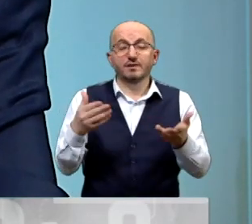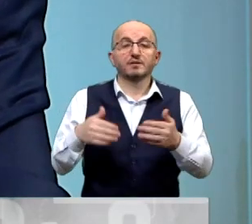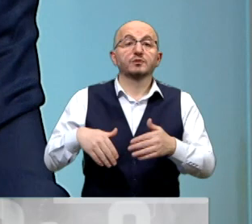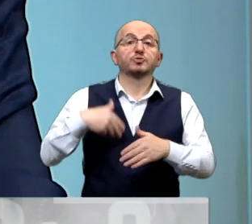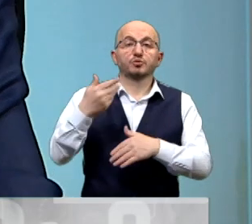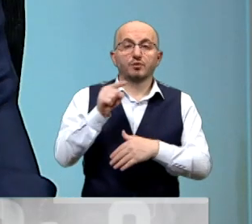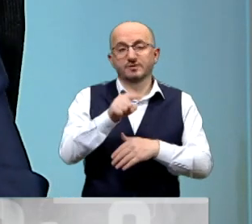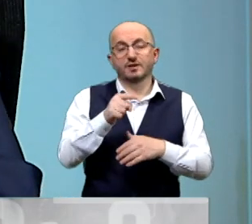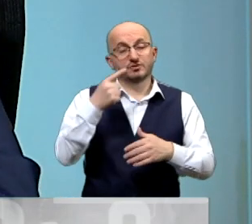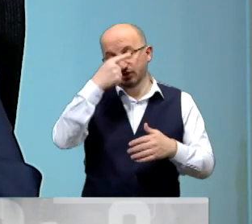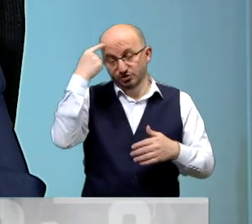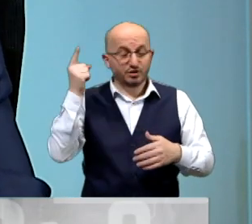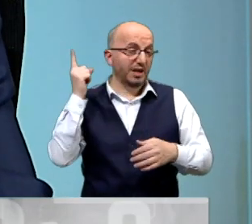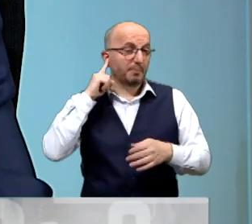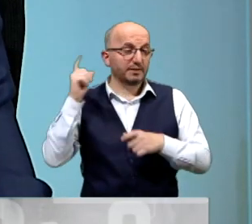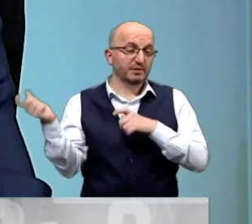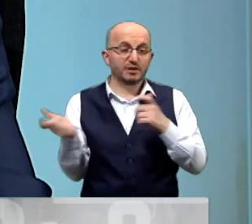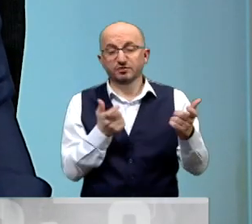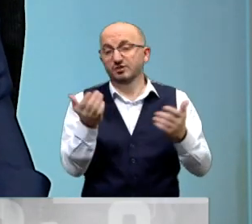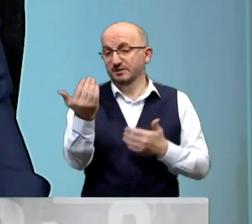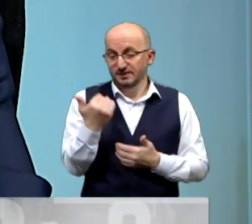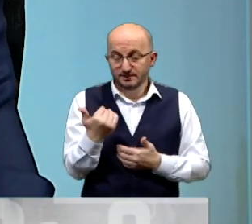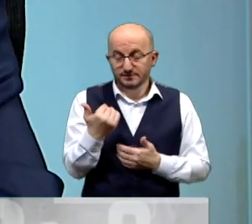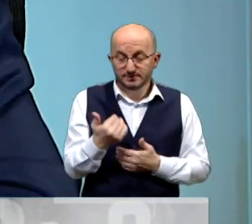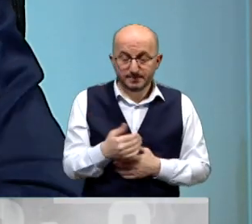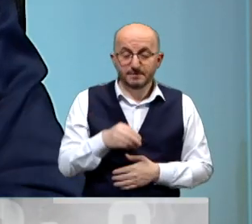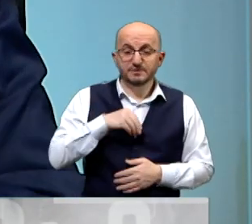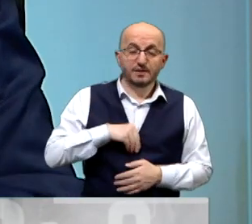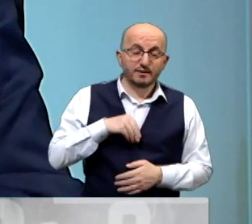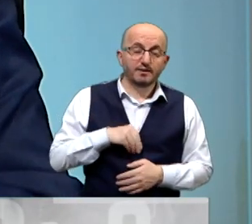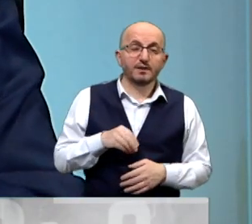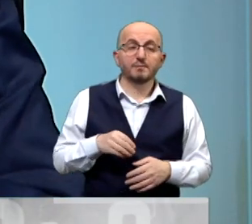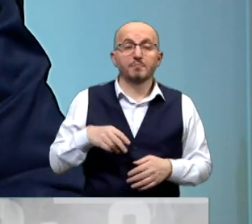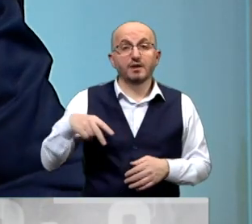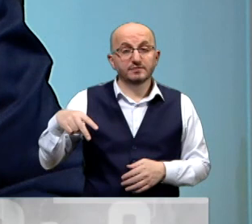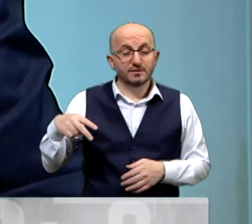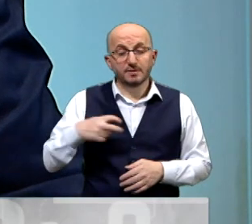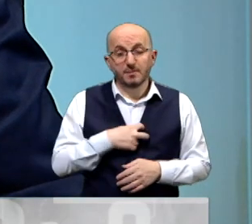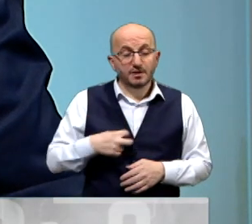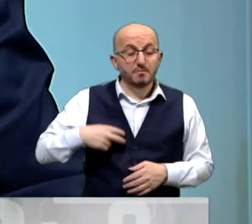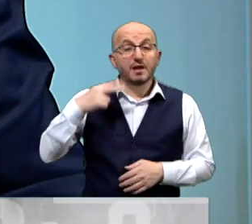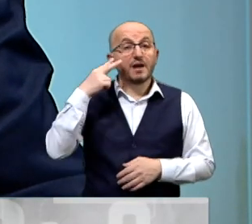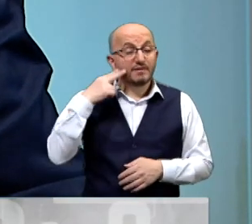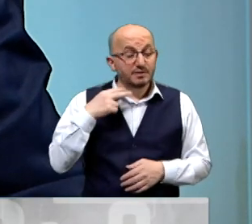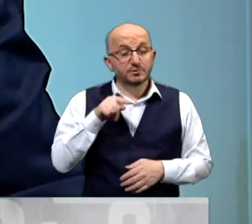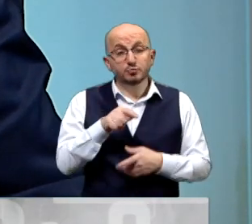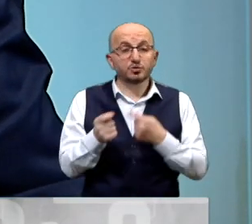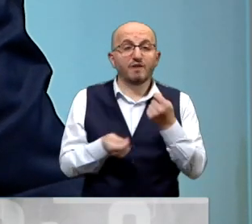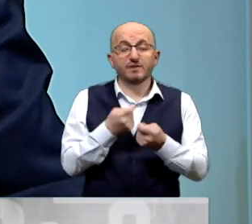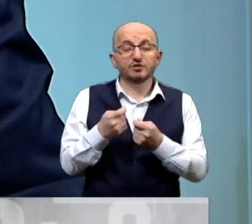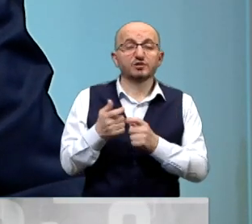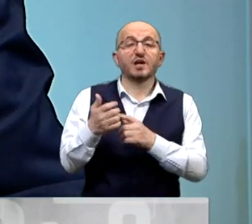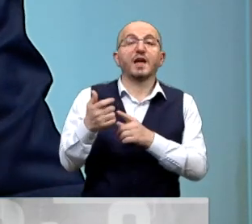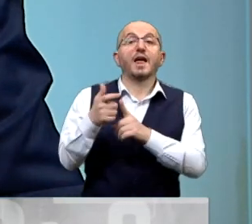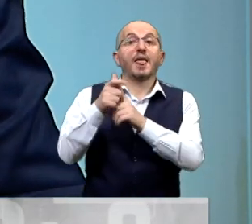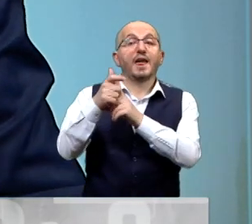sen de inşallah hicret edeceksin Zannederim Hazreti Peygamberim bu tavrı bile Emanete riayet etmenin